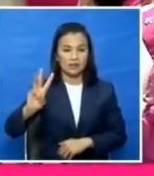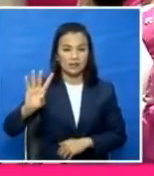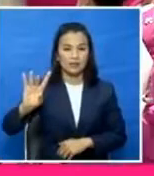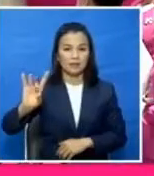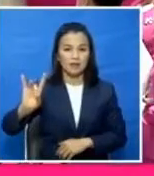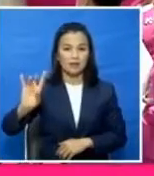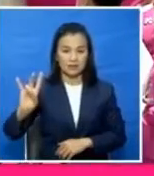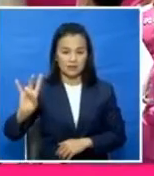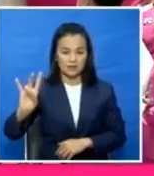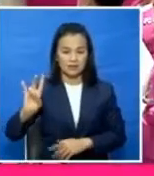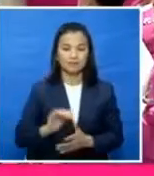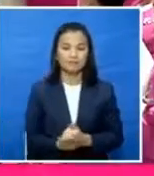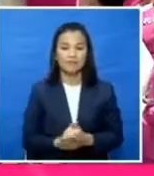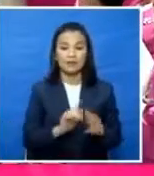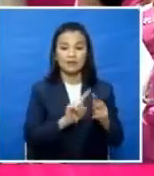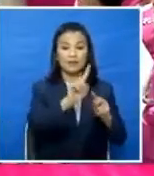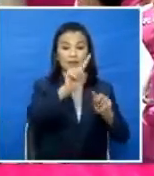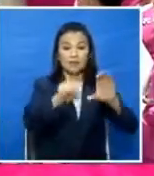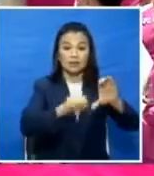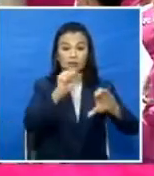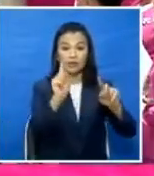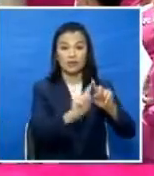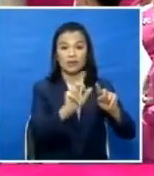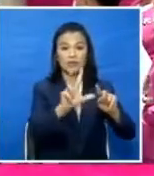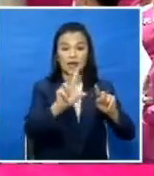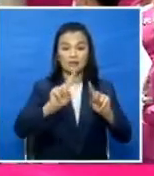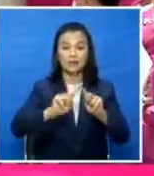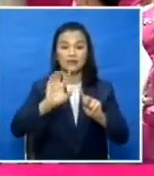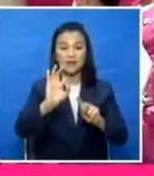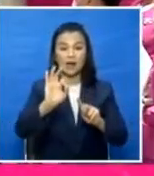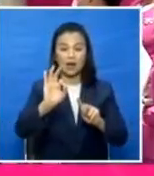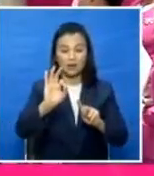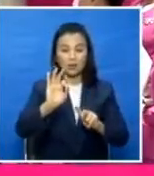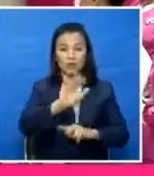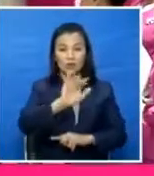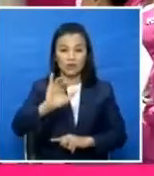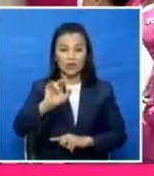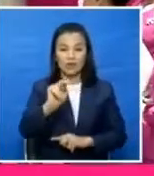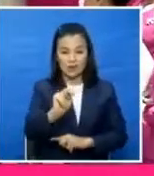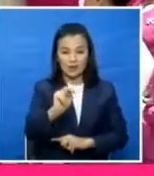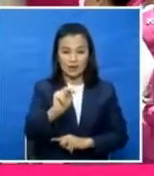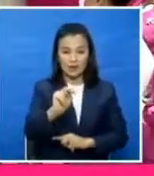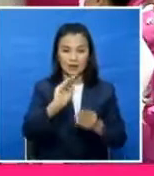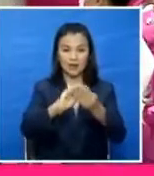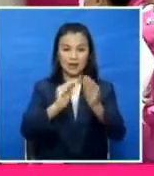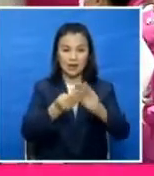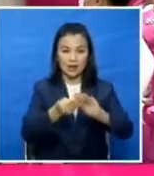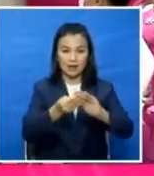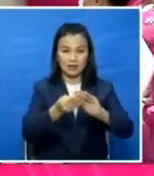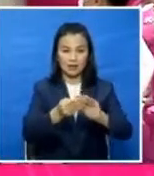4655487อันดับที่1หมุนครั้งที่3งวดที่9หมดอักษร N เลขที่ออก